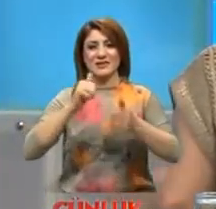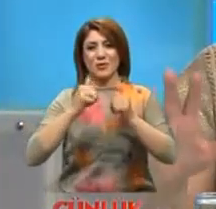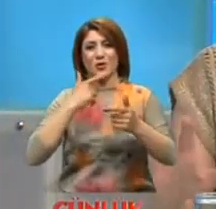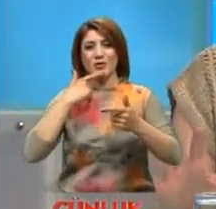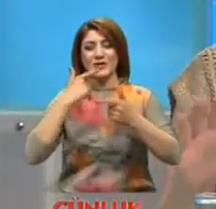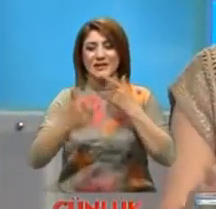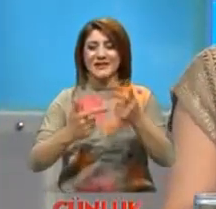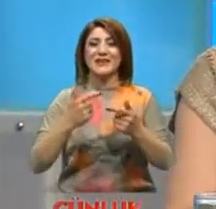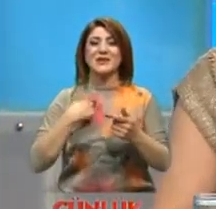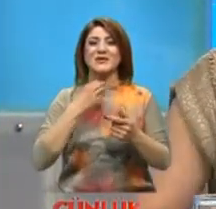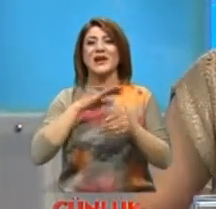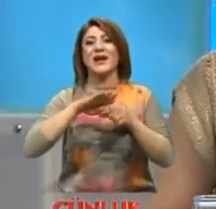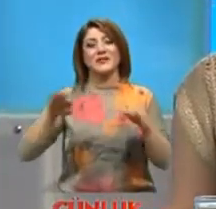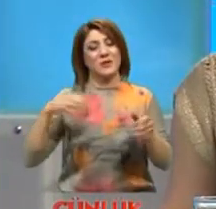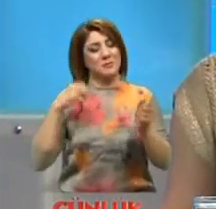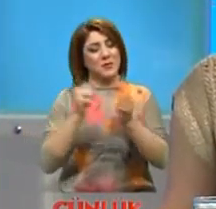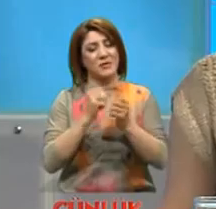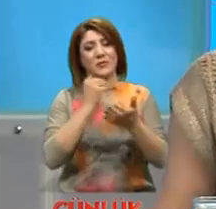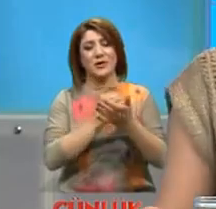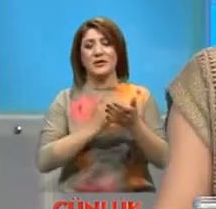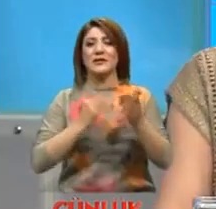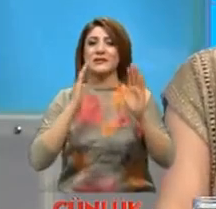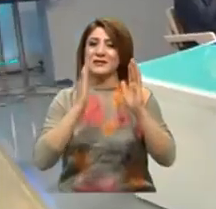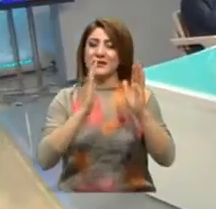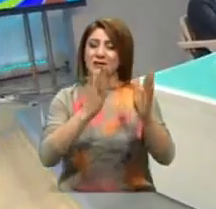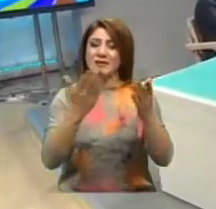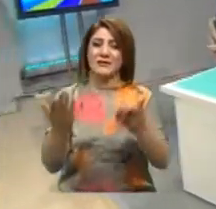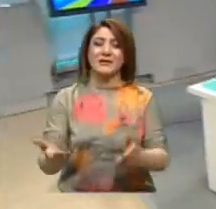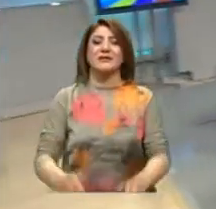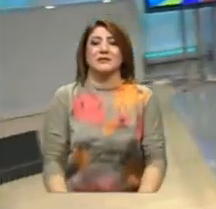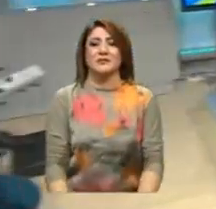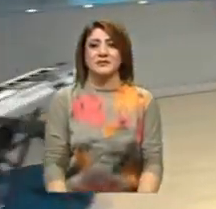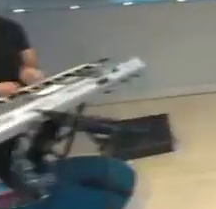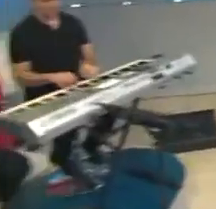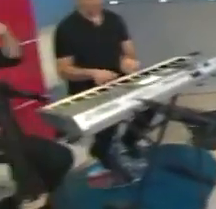anlatacak. Ardından ayrılmayın, ikinci konuğumuza devam ediyoruz.